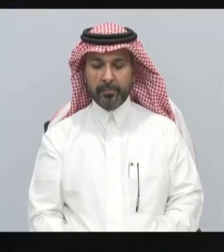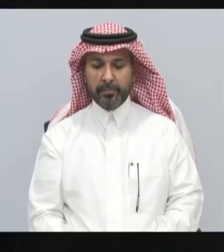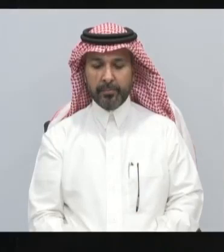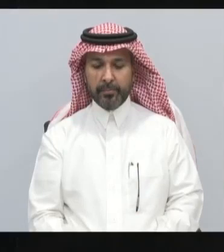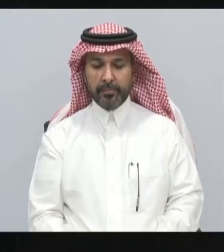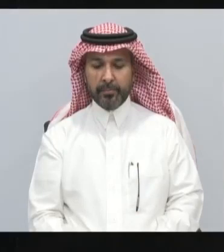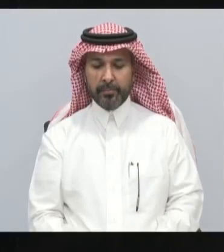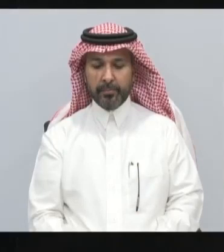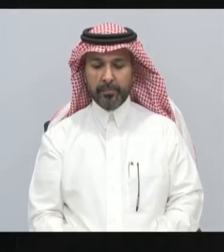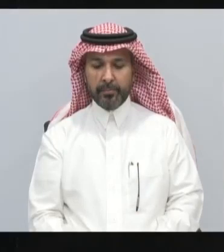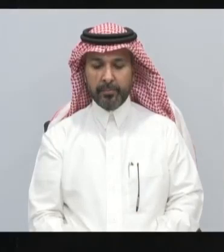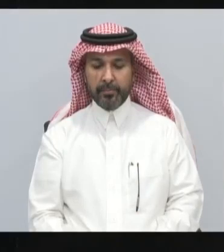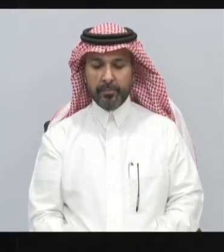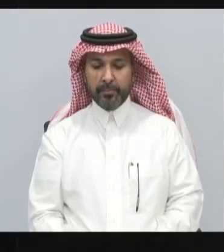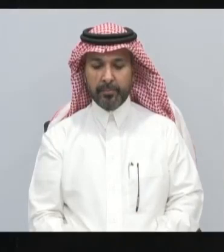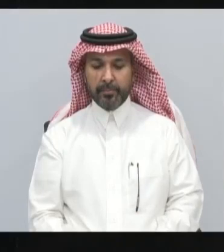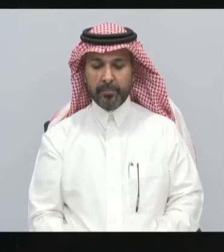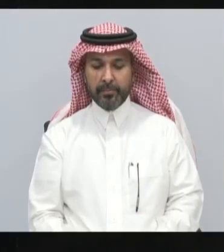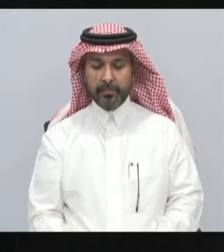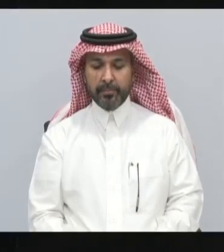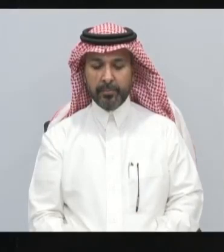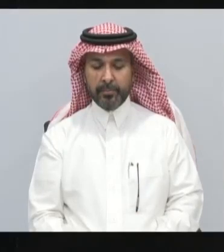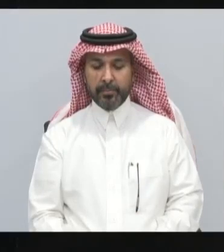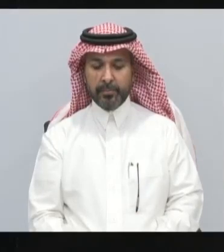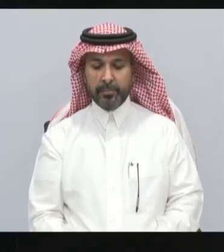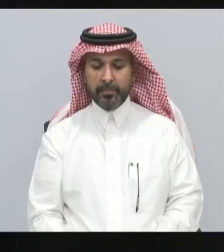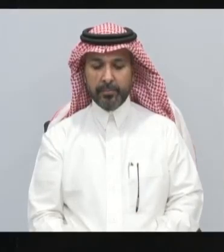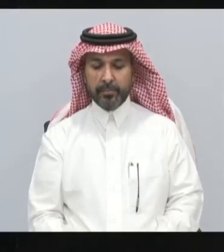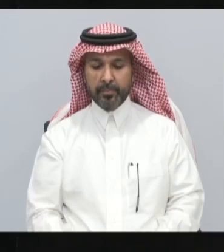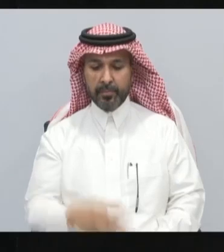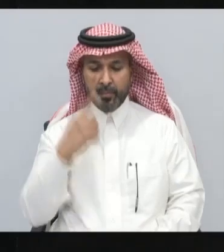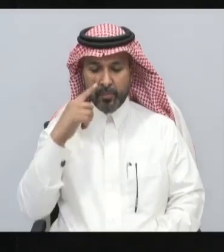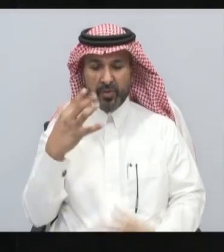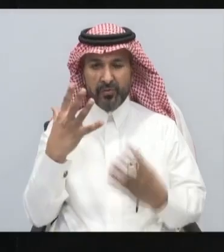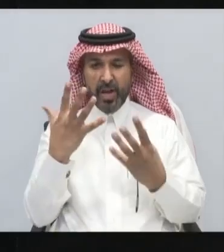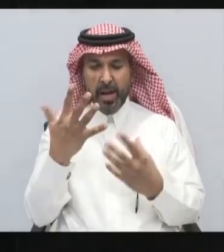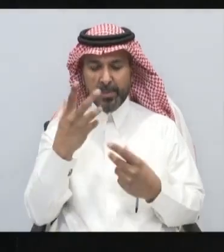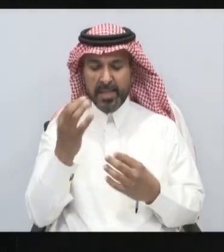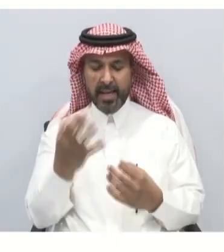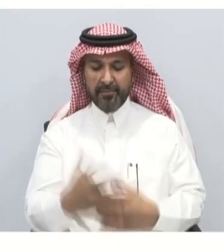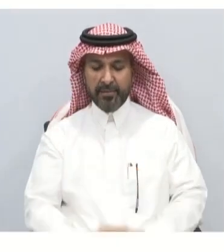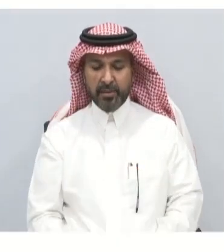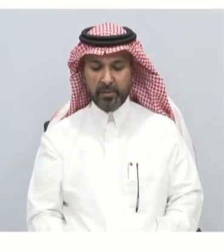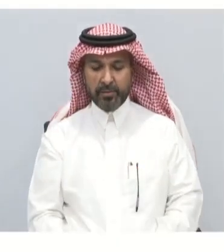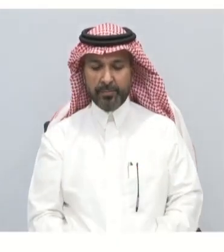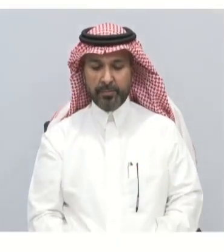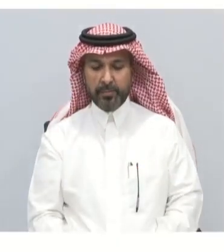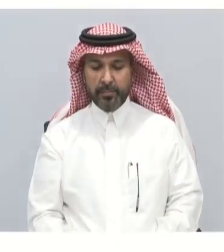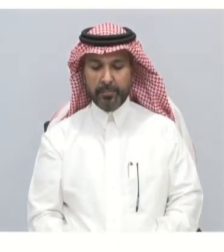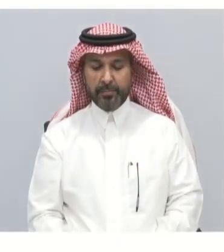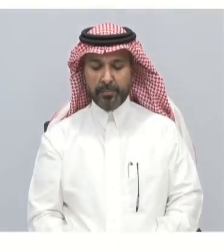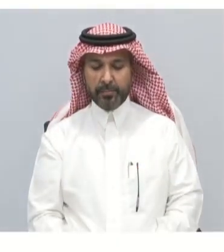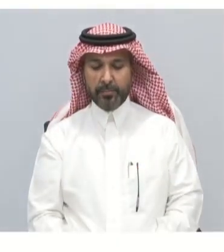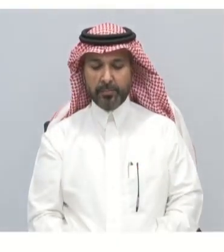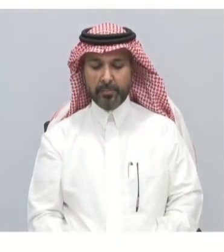نريد تقريبا 5 ريالات يعني ع اوراق من كل نوع كافيه ل ع اوراق من كل نوع